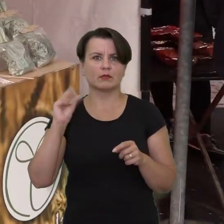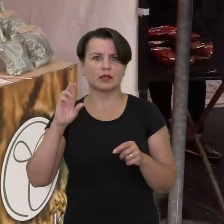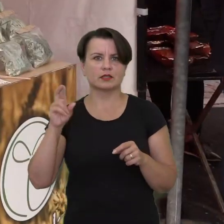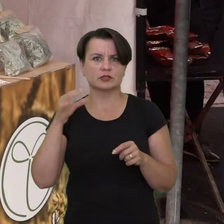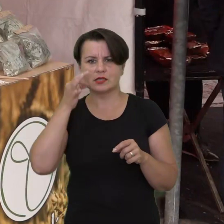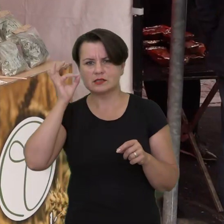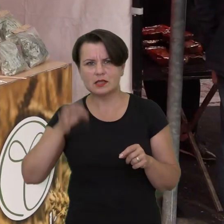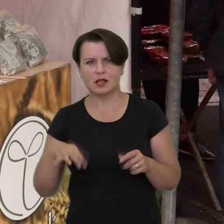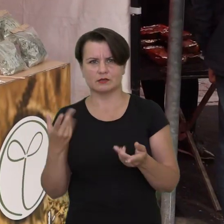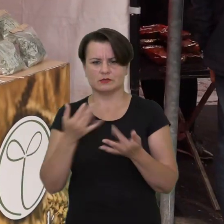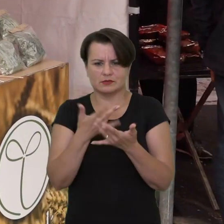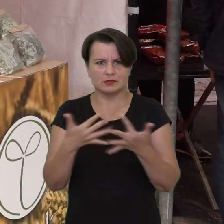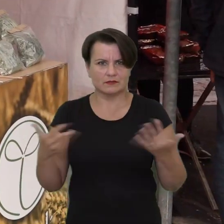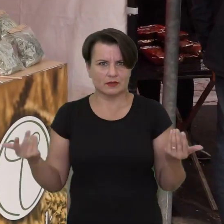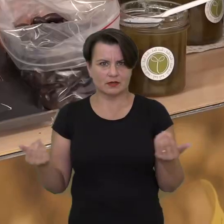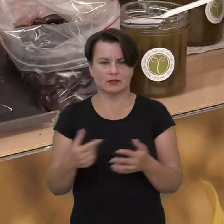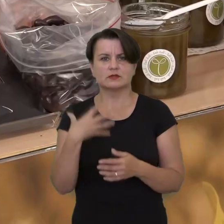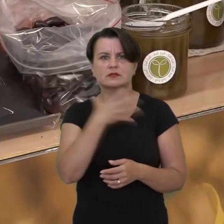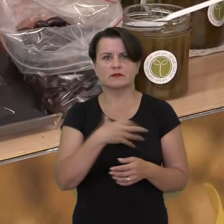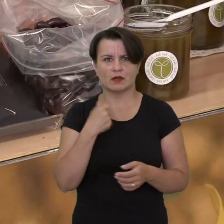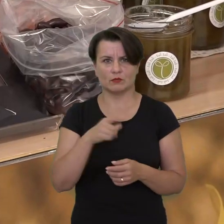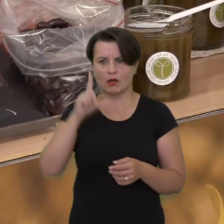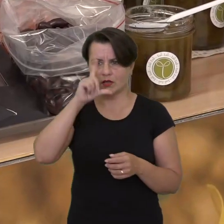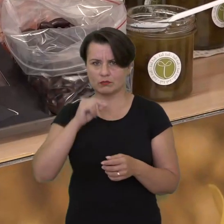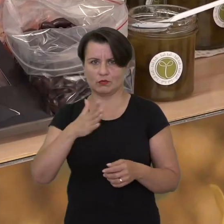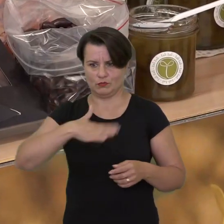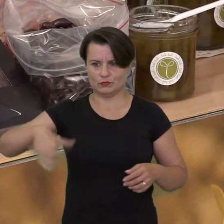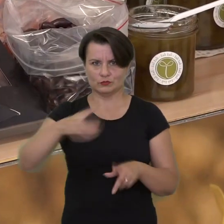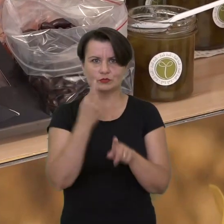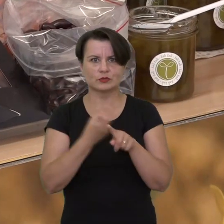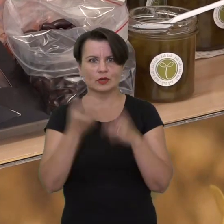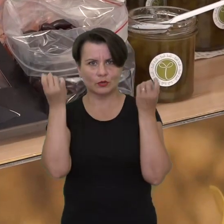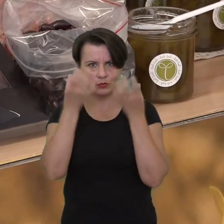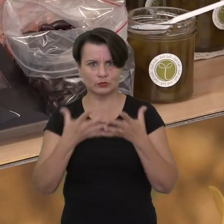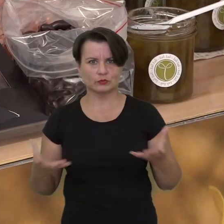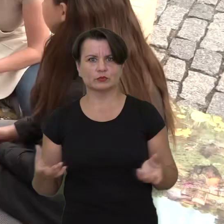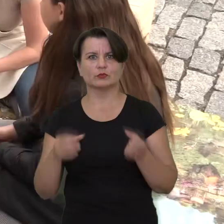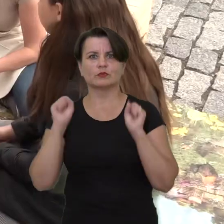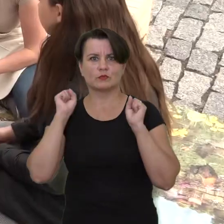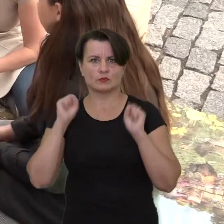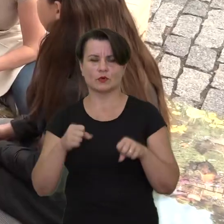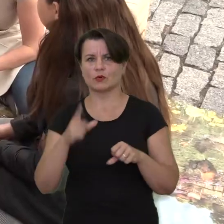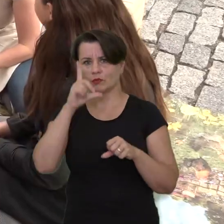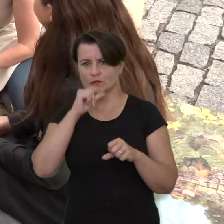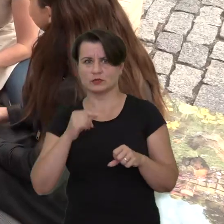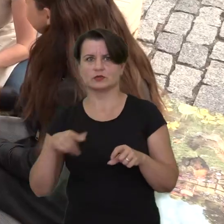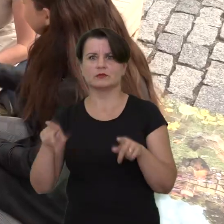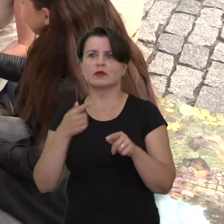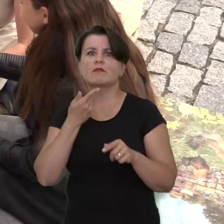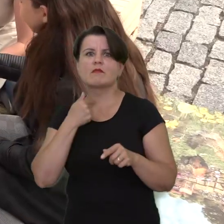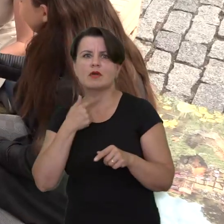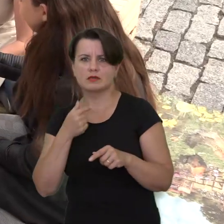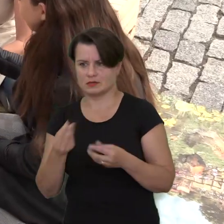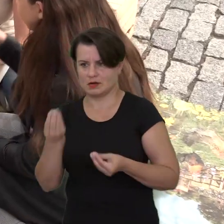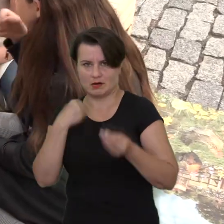midaus ir šlapaberžės kanumynų, saldumynų. Tai smagu, kad pažindami mūsų regiono istoriją ir